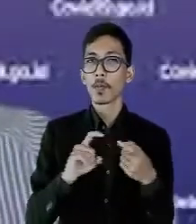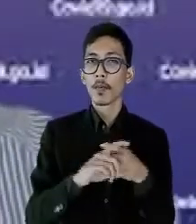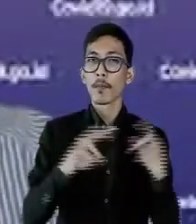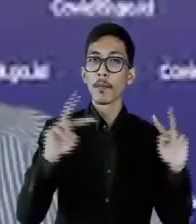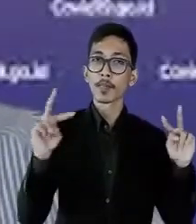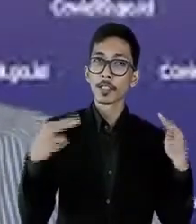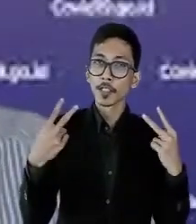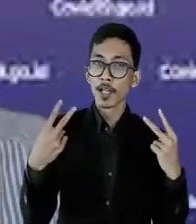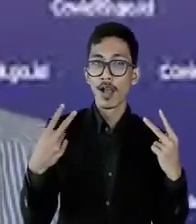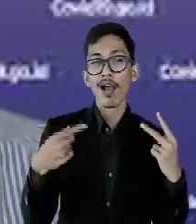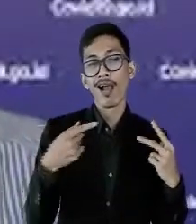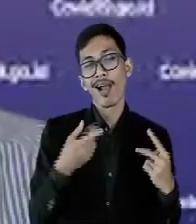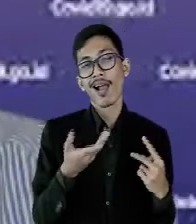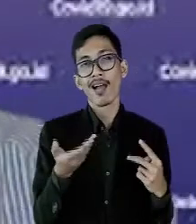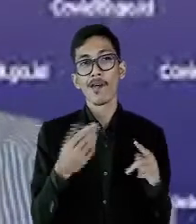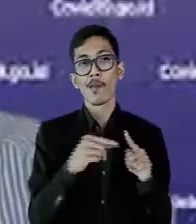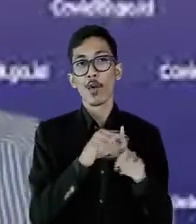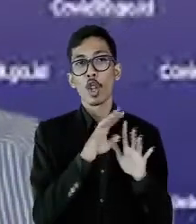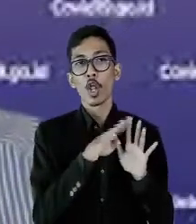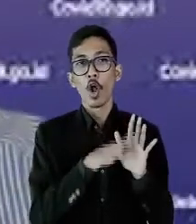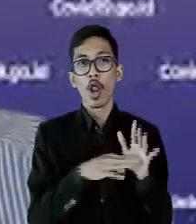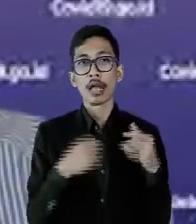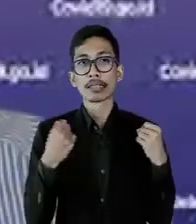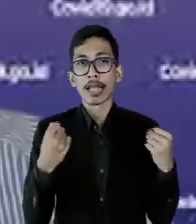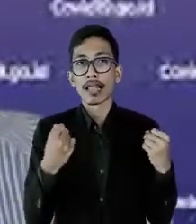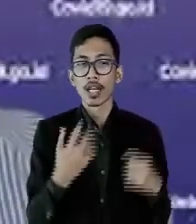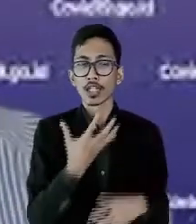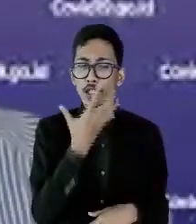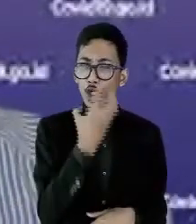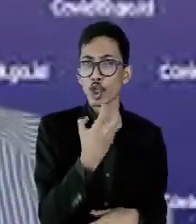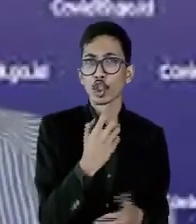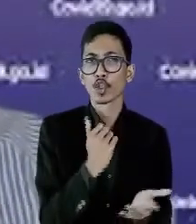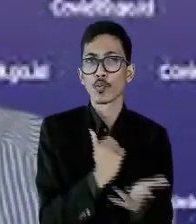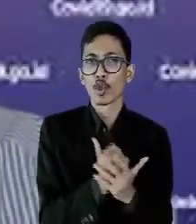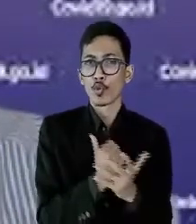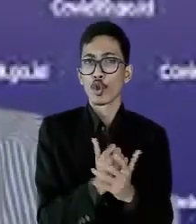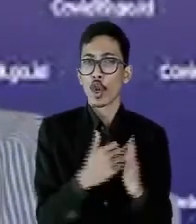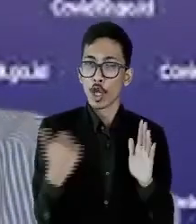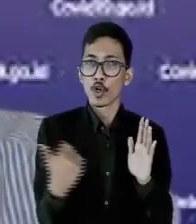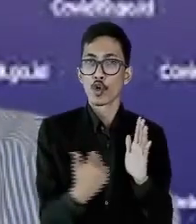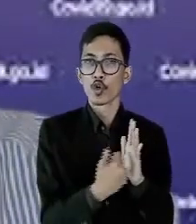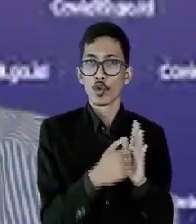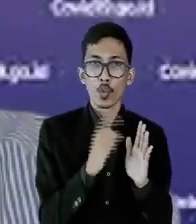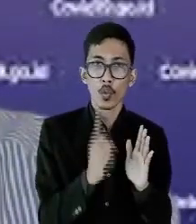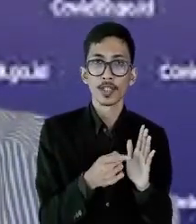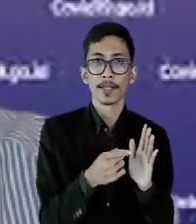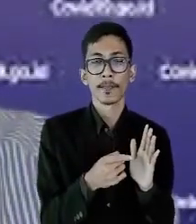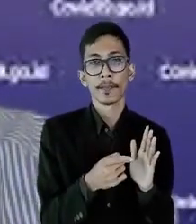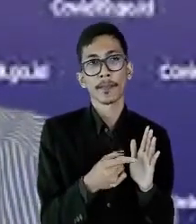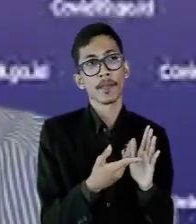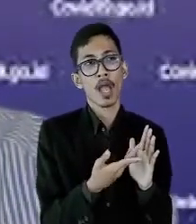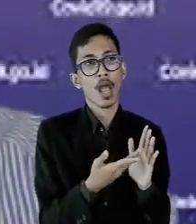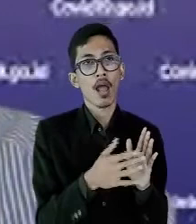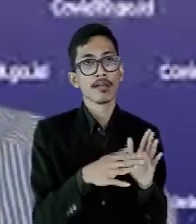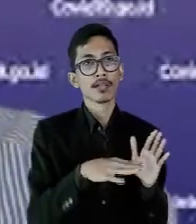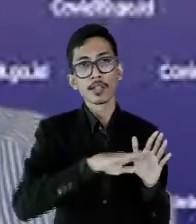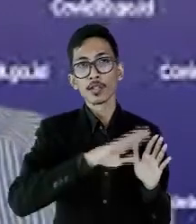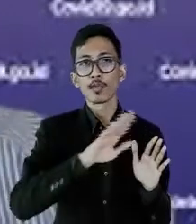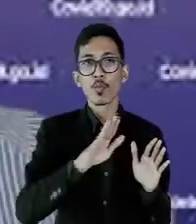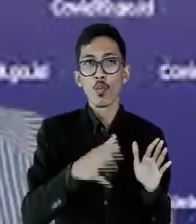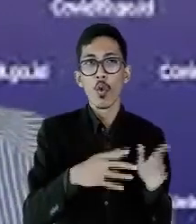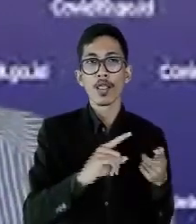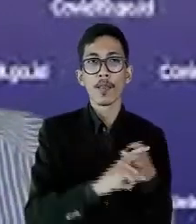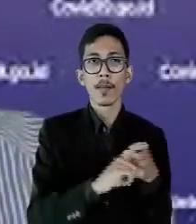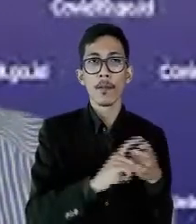bahwa upaya penegakan protokol kesehatan sangat serius dilakukan, dan ini melibatkan oleh semua pihak,